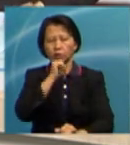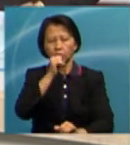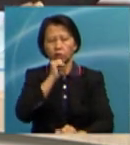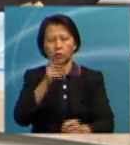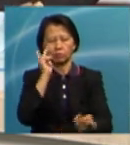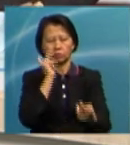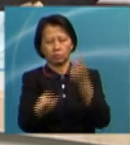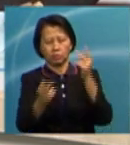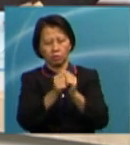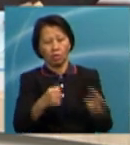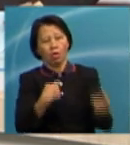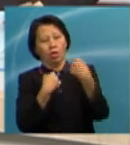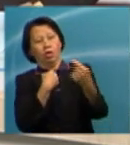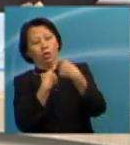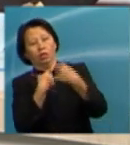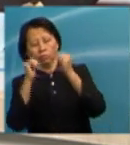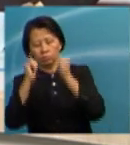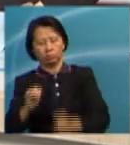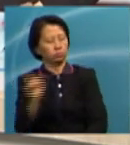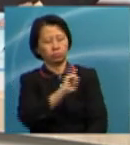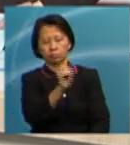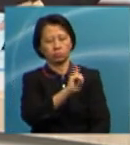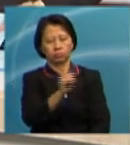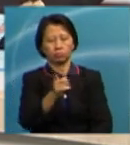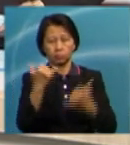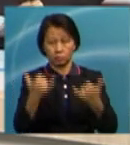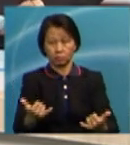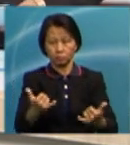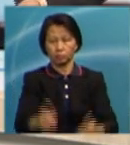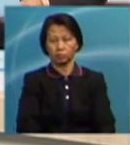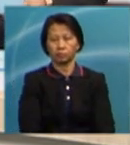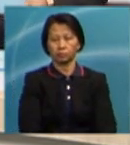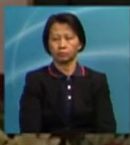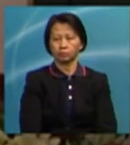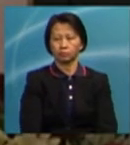wajara menunding kepada individu tertentu ketika ini